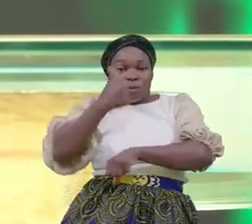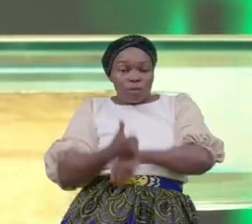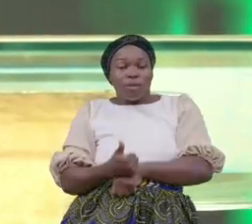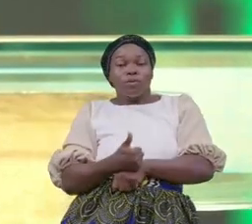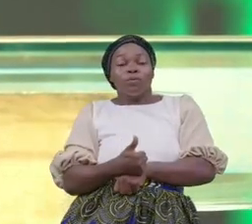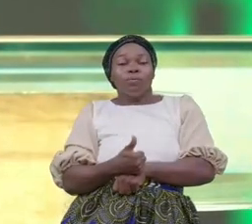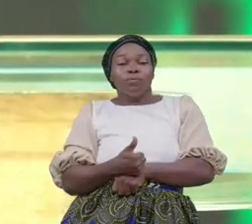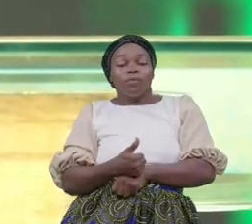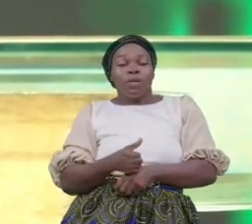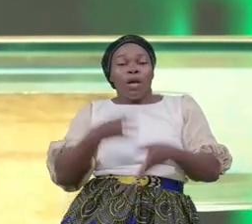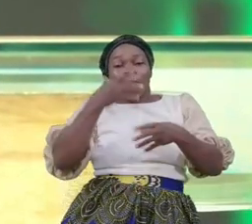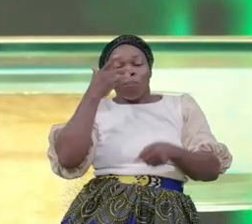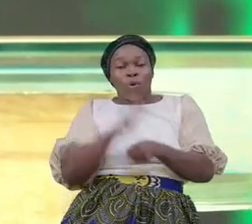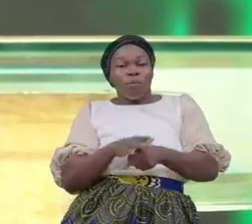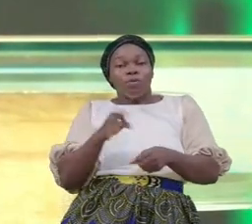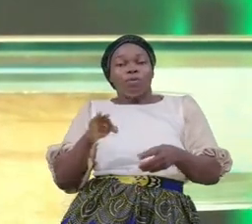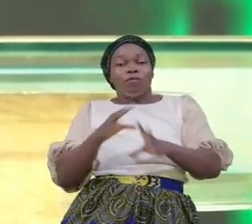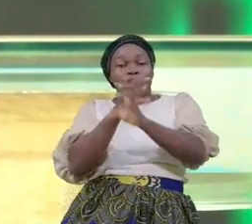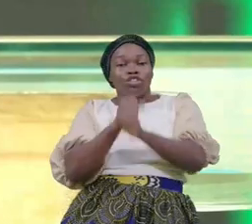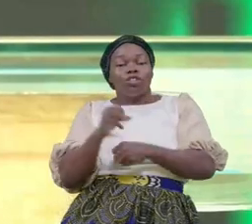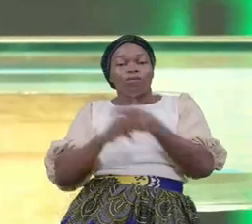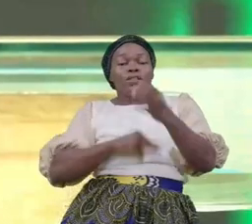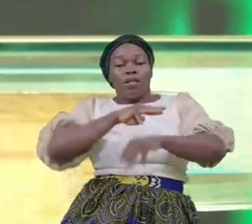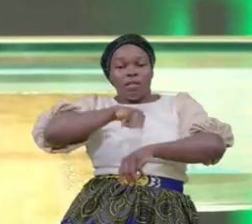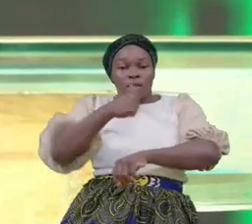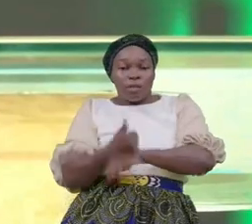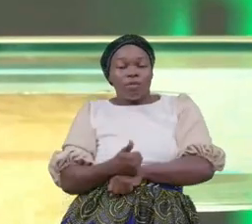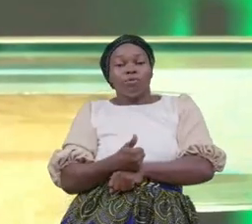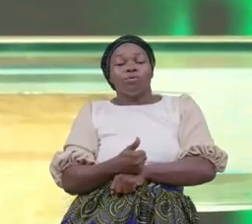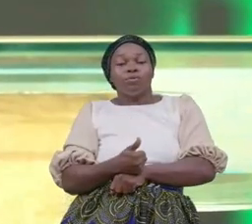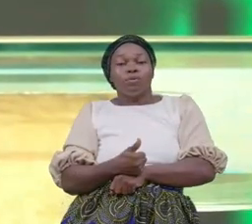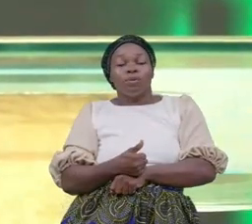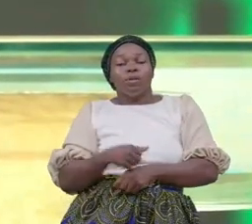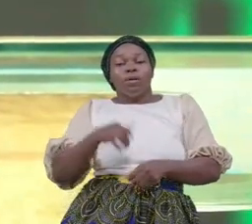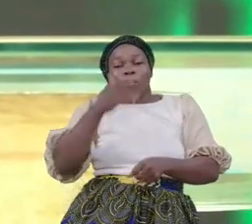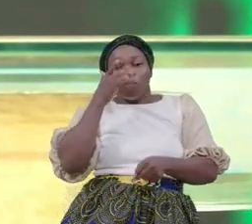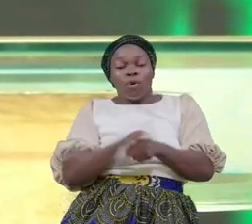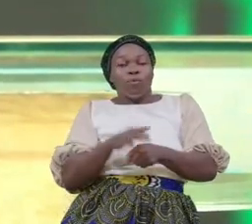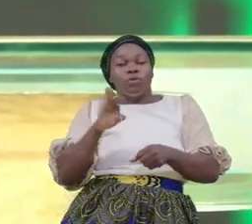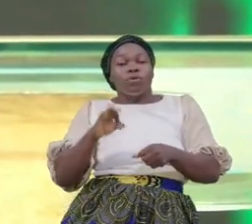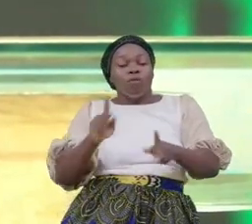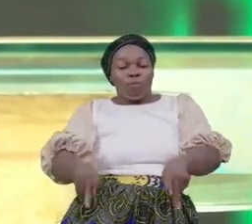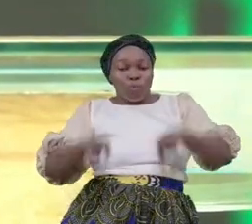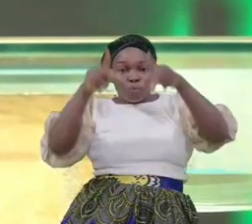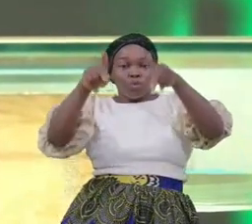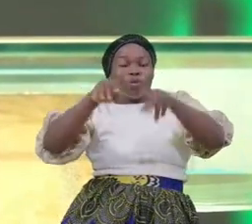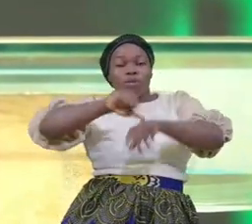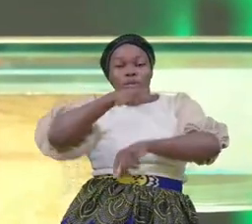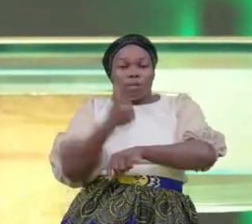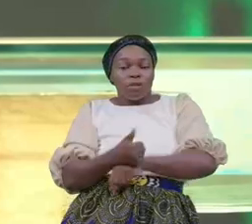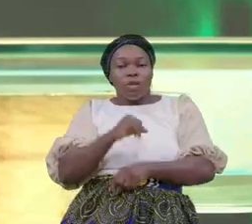promesse de réalisation, réglée au ciel. La promesse de progrès et de provision et de promotion, réglée au ciel. Je